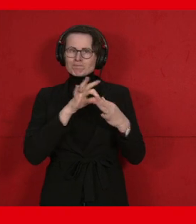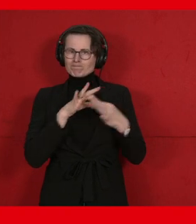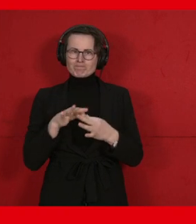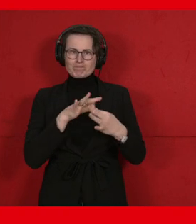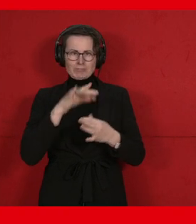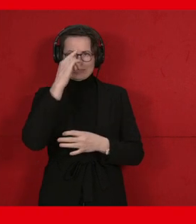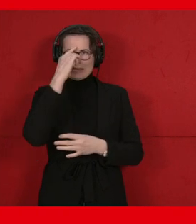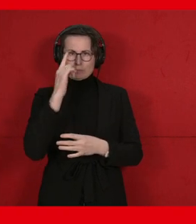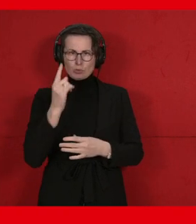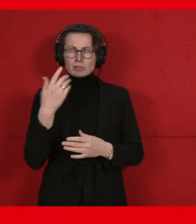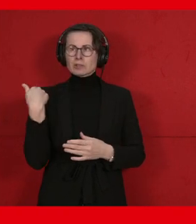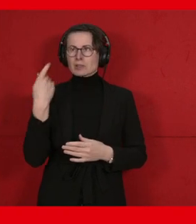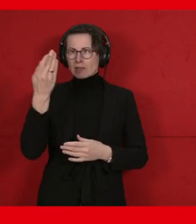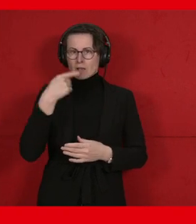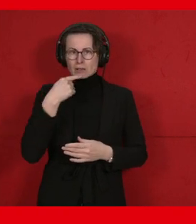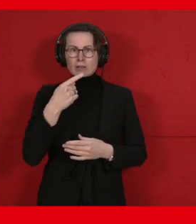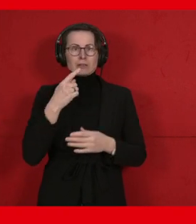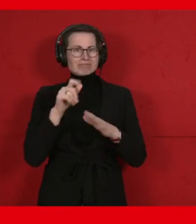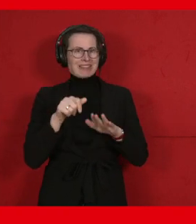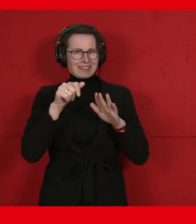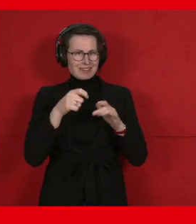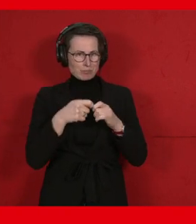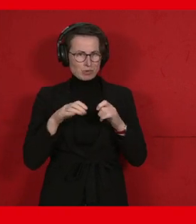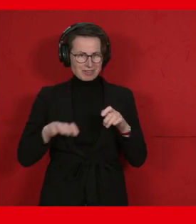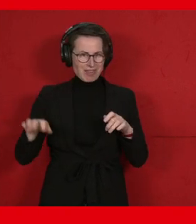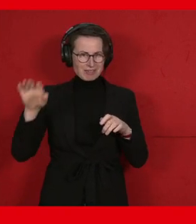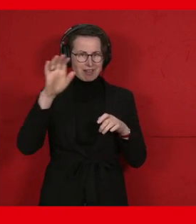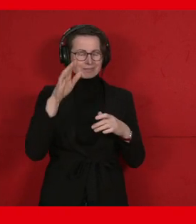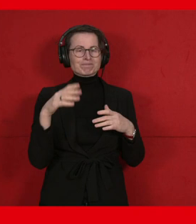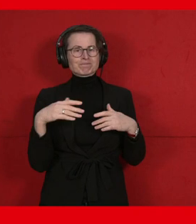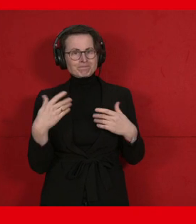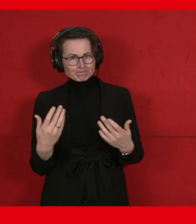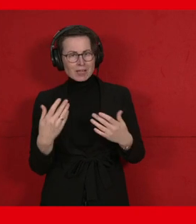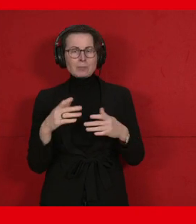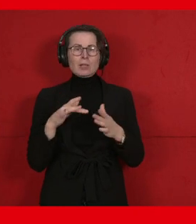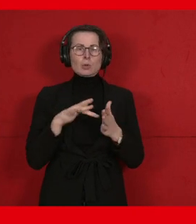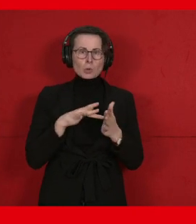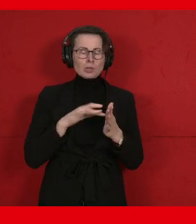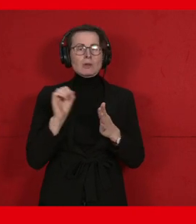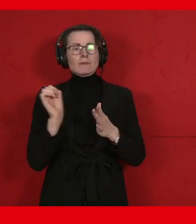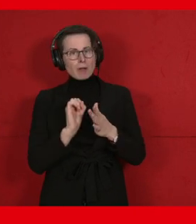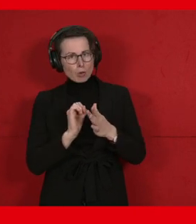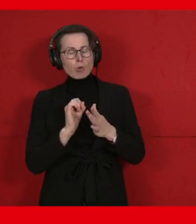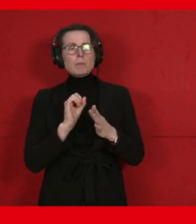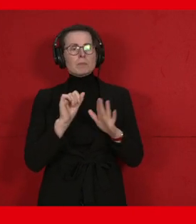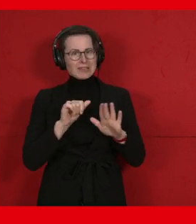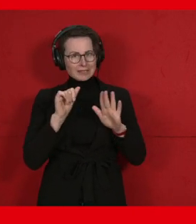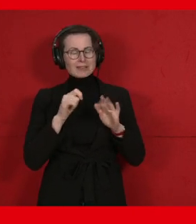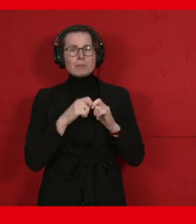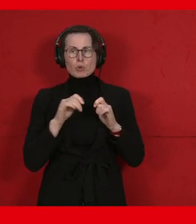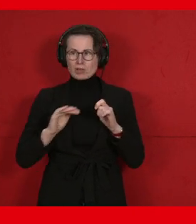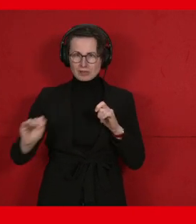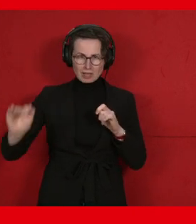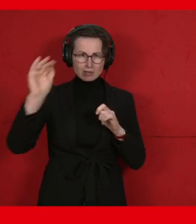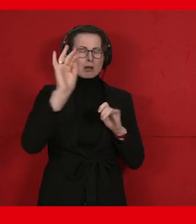nicht gehen. Und Sie haben gerade das föderale Prinzip angesprochen. Ich glaube, es gibt gute Gründe, warum wir das auch gut finden. Und ich glaube, wir kommen auch gut klar. Kann das